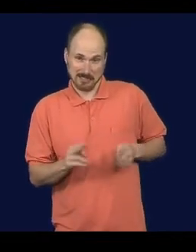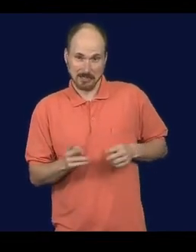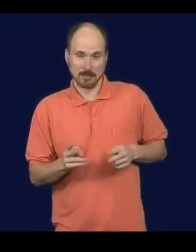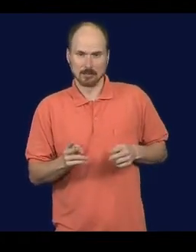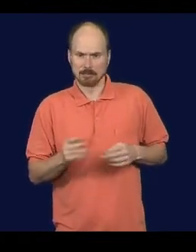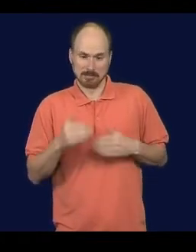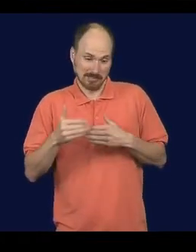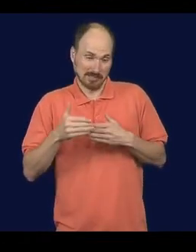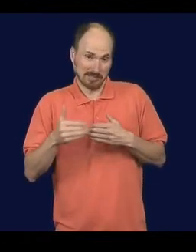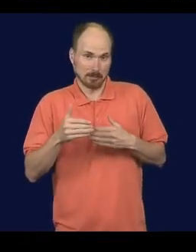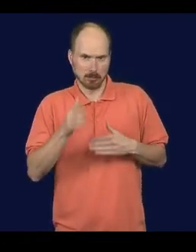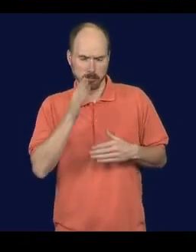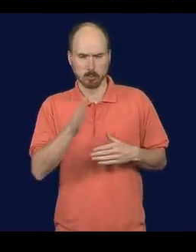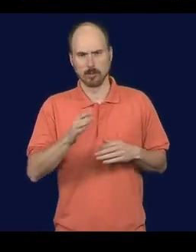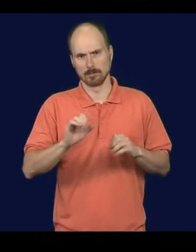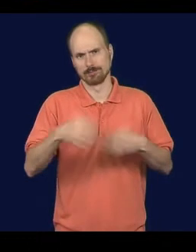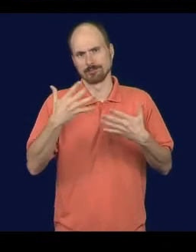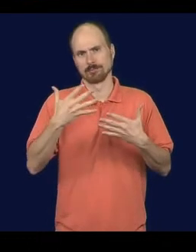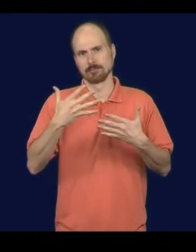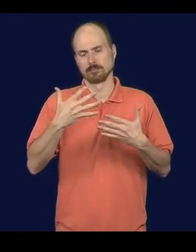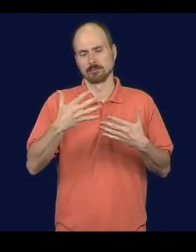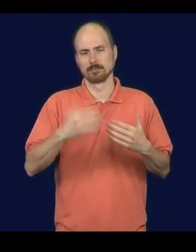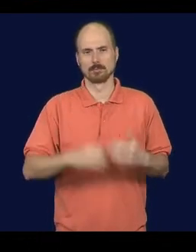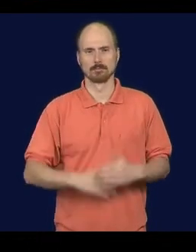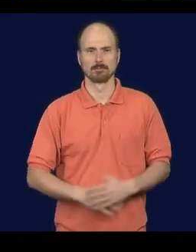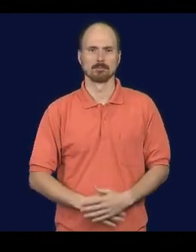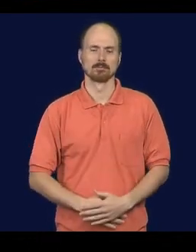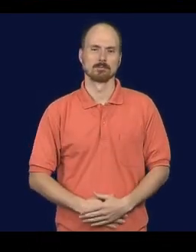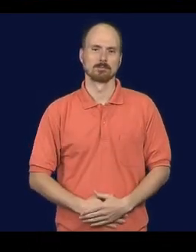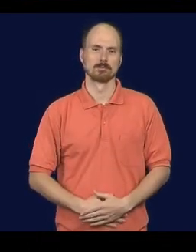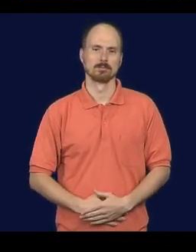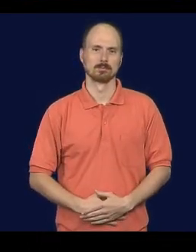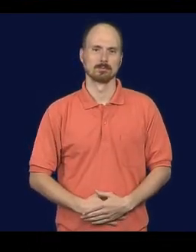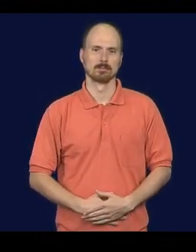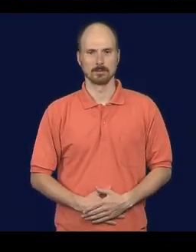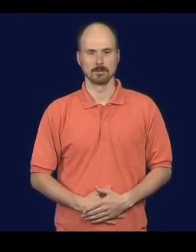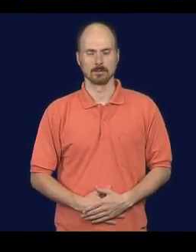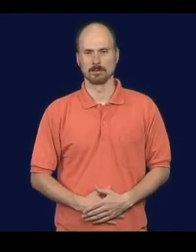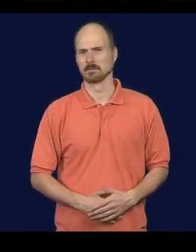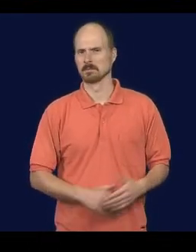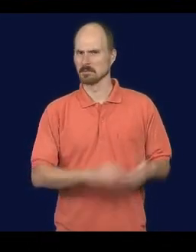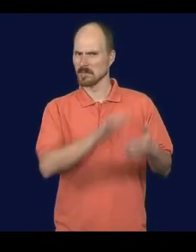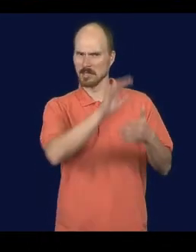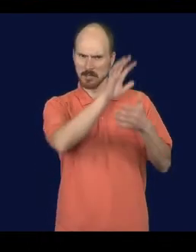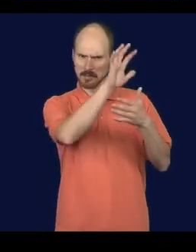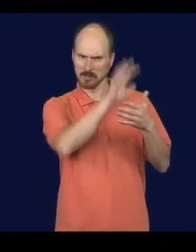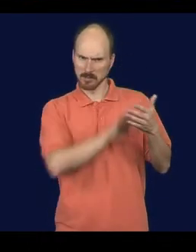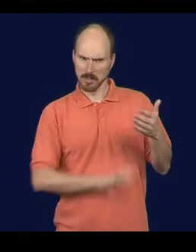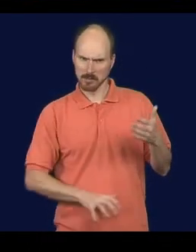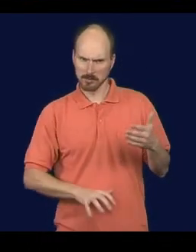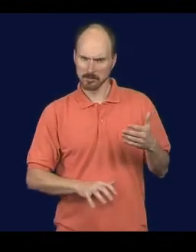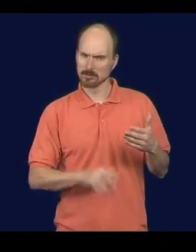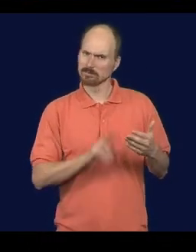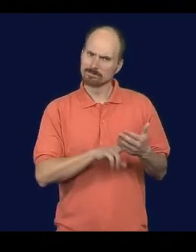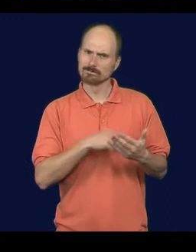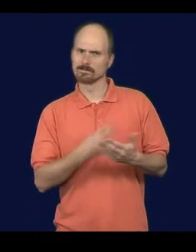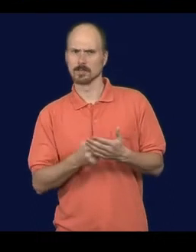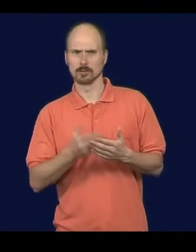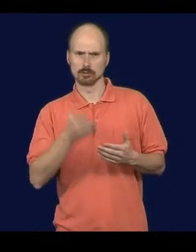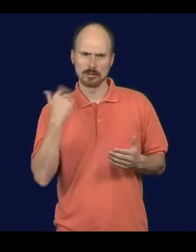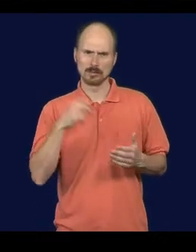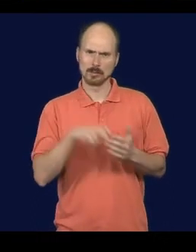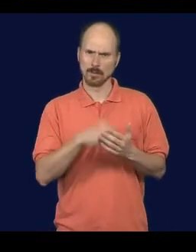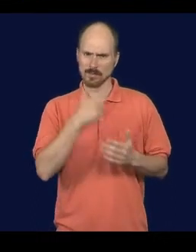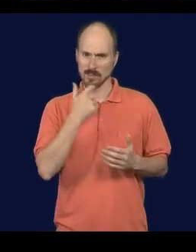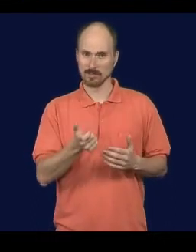patří vytáčení kontaktů, kdy stačí říct vytoč Pavel, vytoč Petr a tady vám dá na výběr